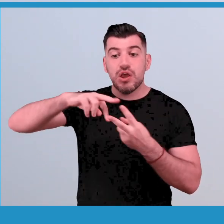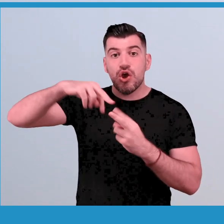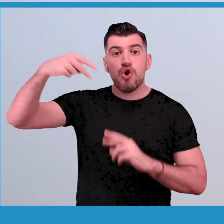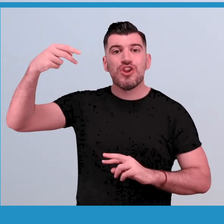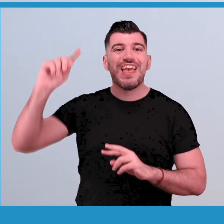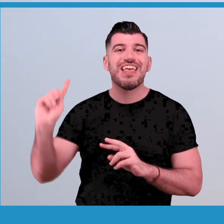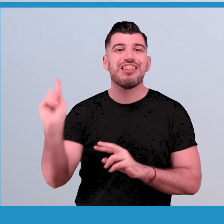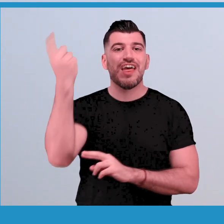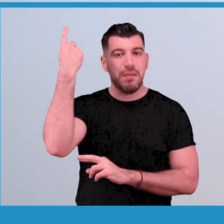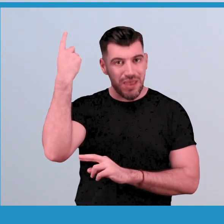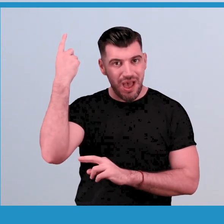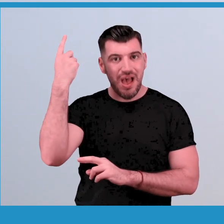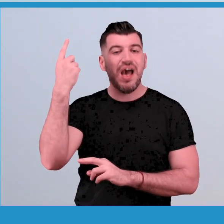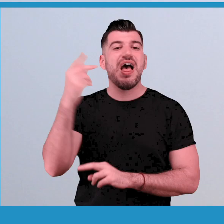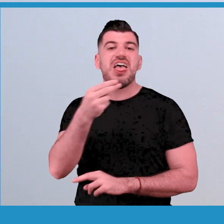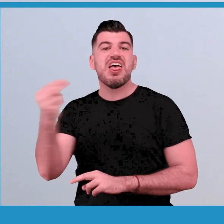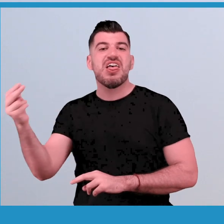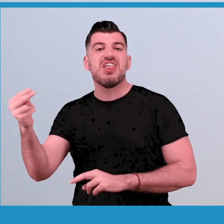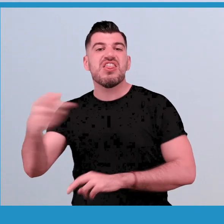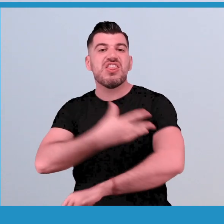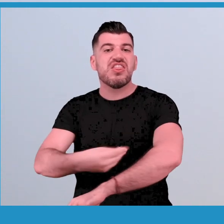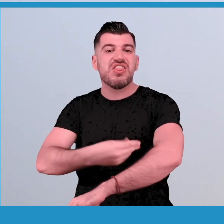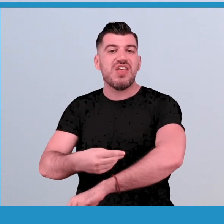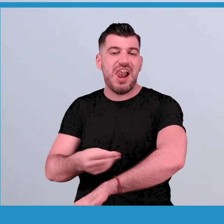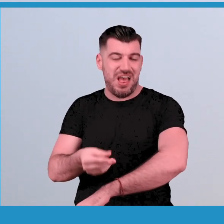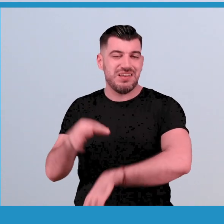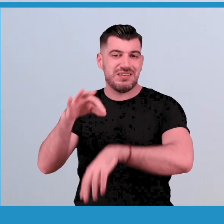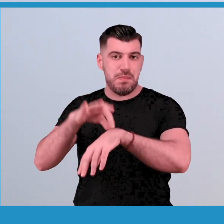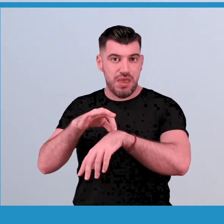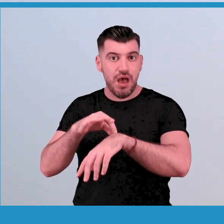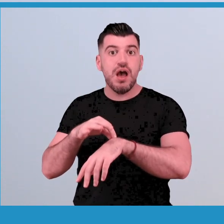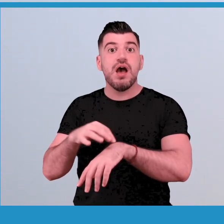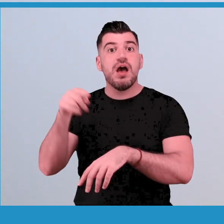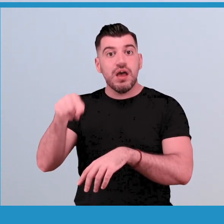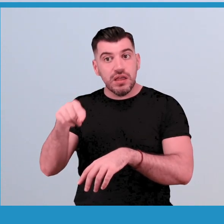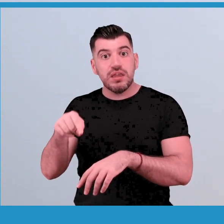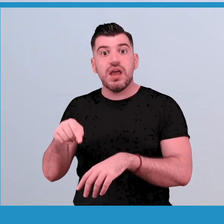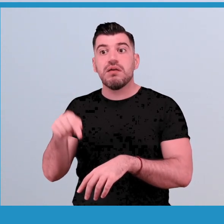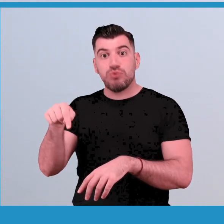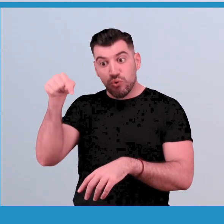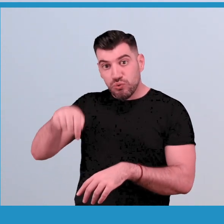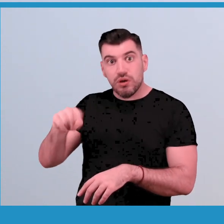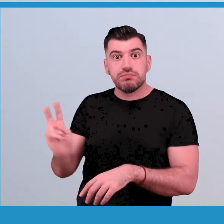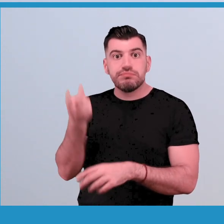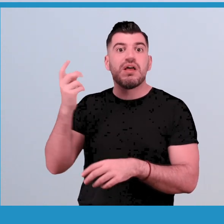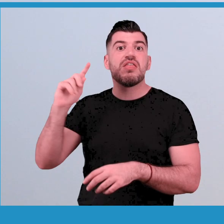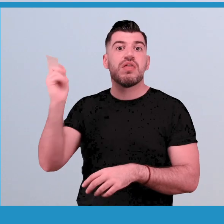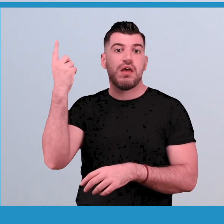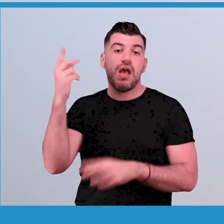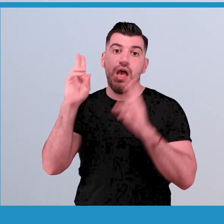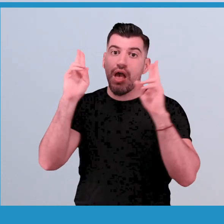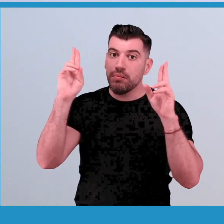θεραπεία ασθενών με θαλασσεμία και έχει προκαλέσει παγκόσμια θετικές αντιδράσεις και ελπίδες. Επίσης, επιστήμονες στη